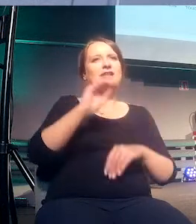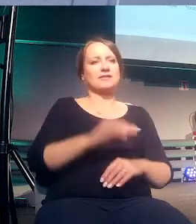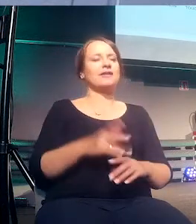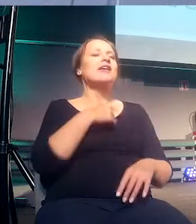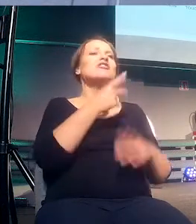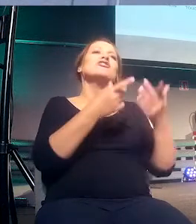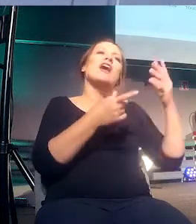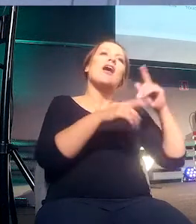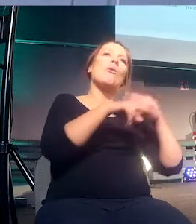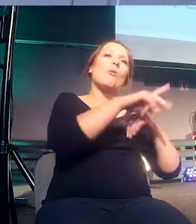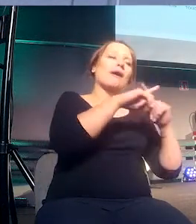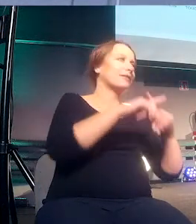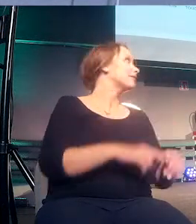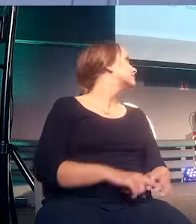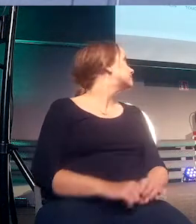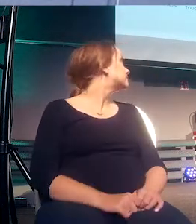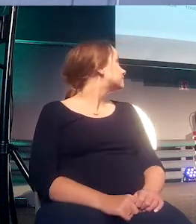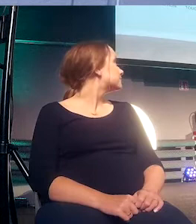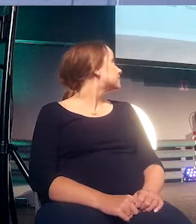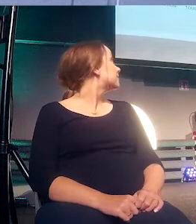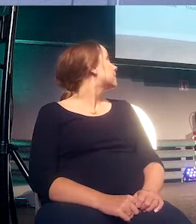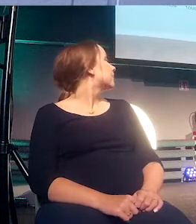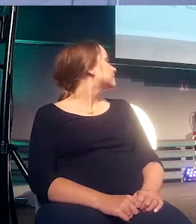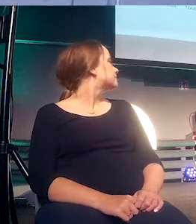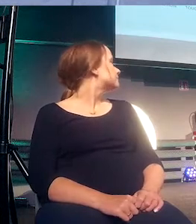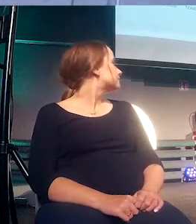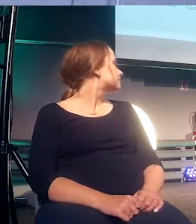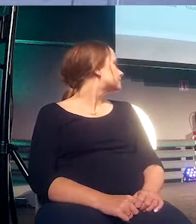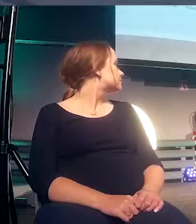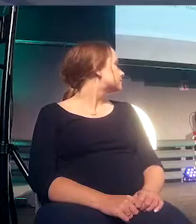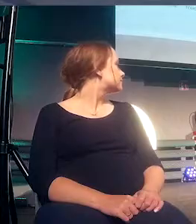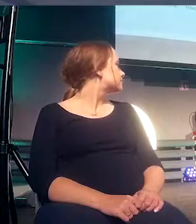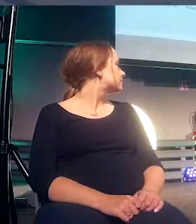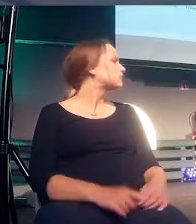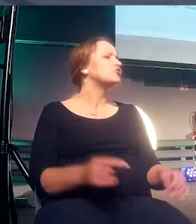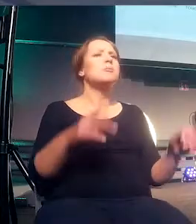Mówiąc na przykład od z perspektywy mojego ostatniego projektu,